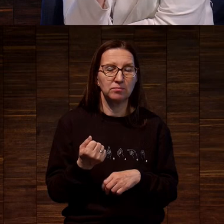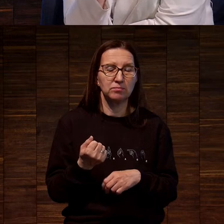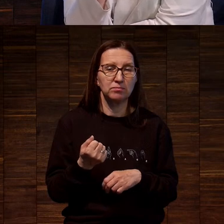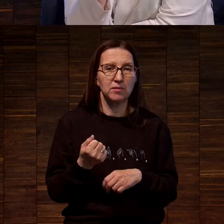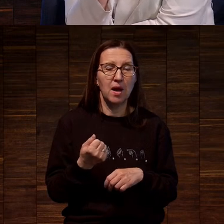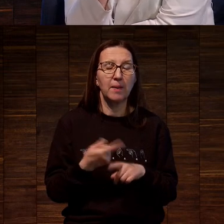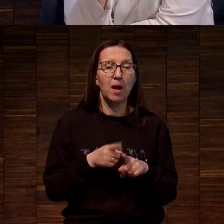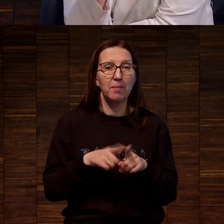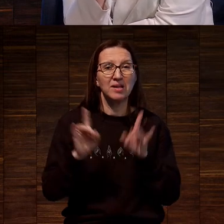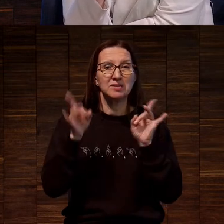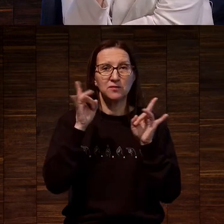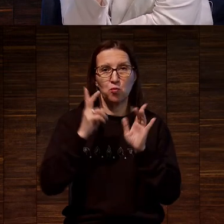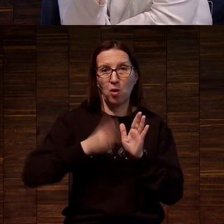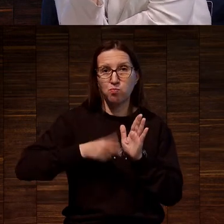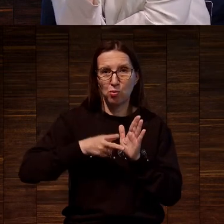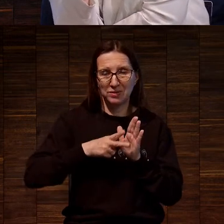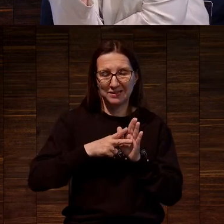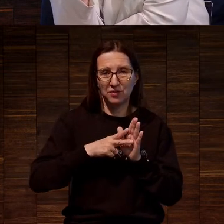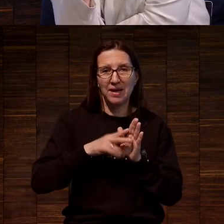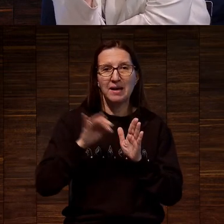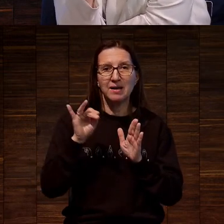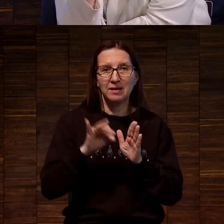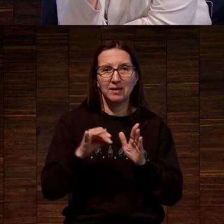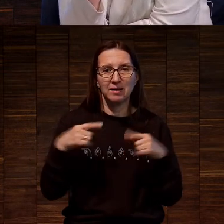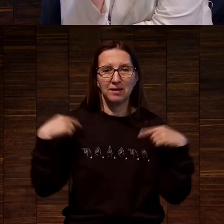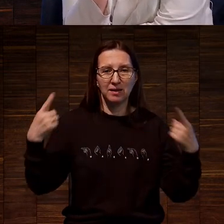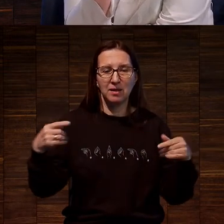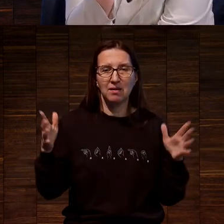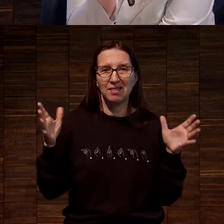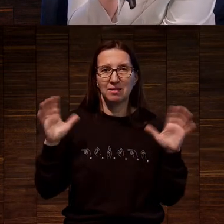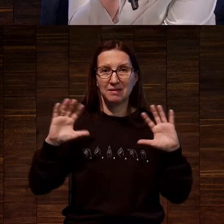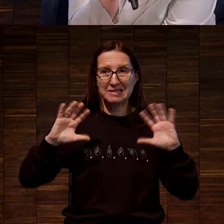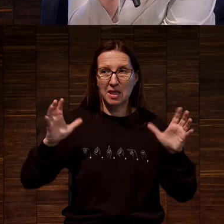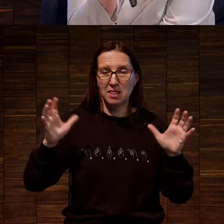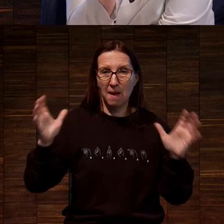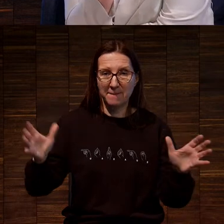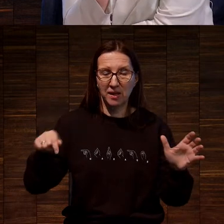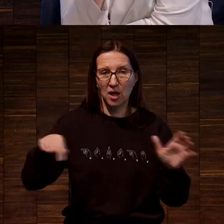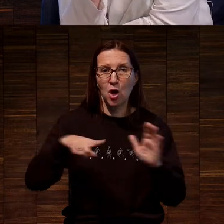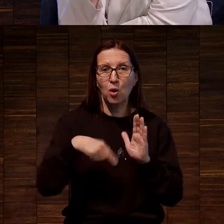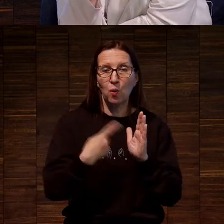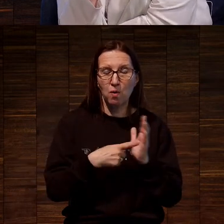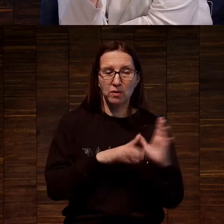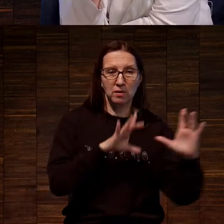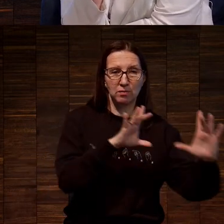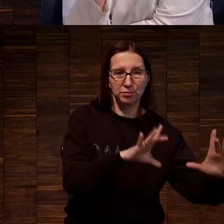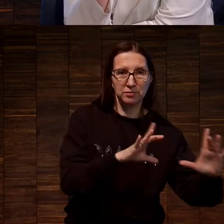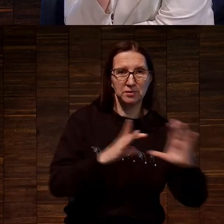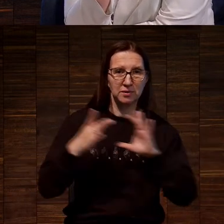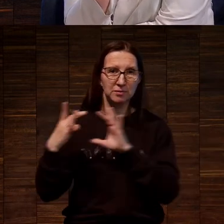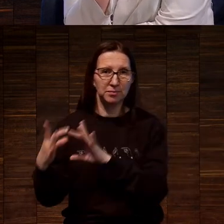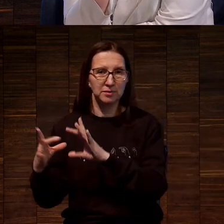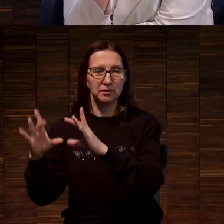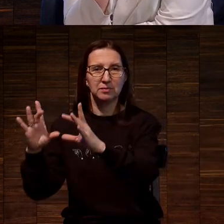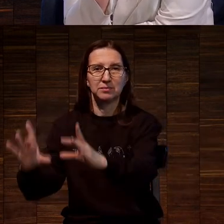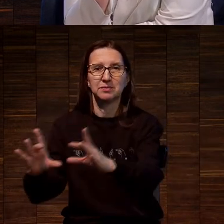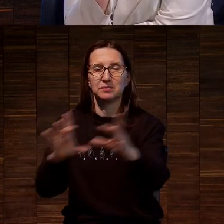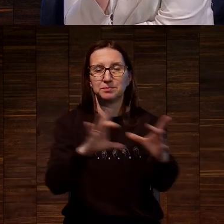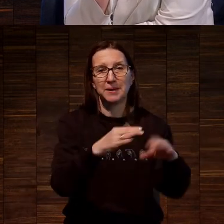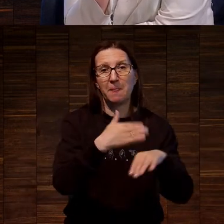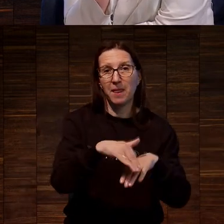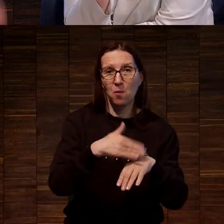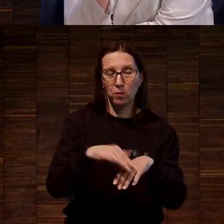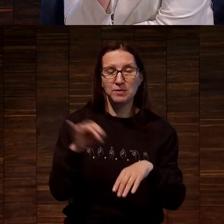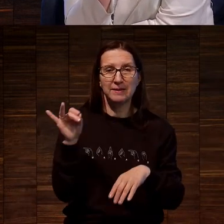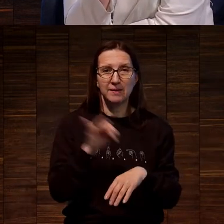звук поездов и расположила динамики по, в этом городе на улице. И